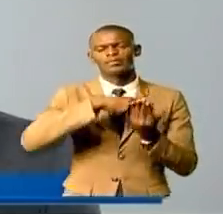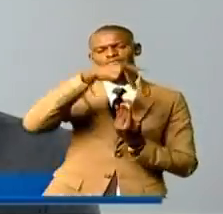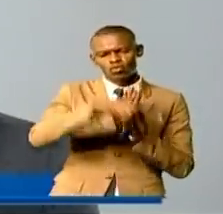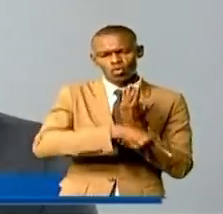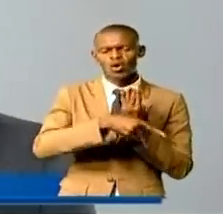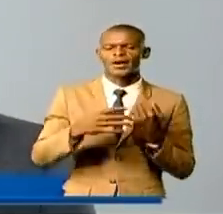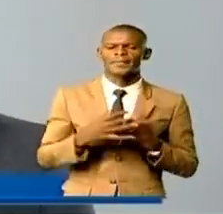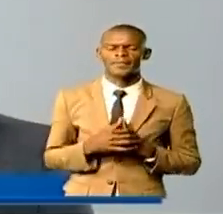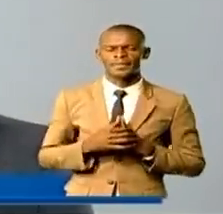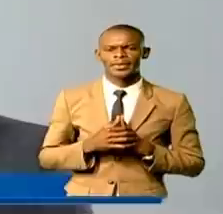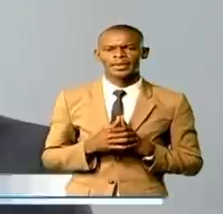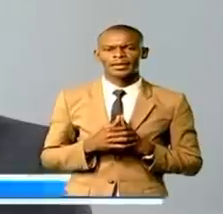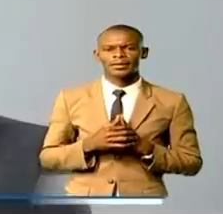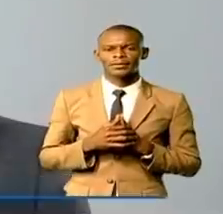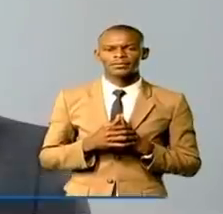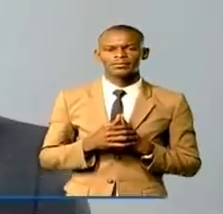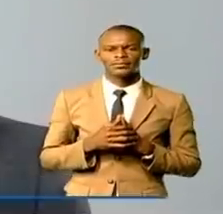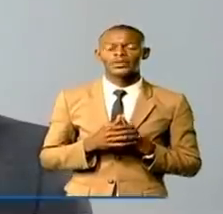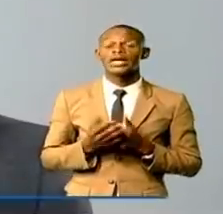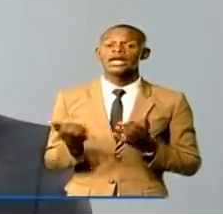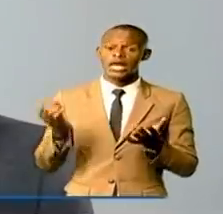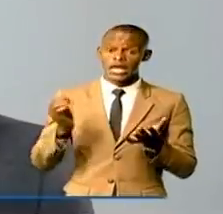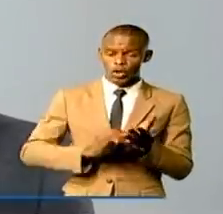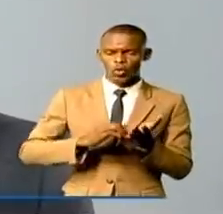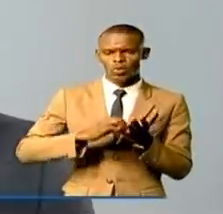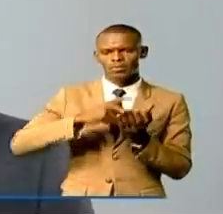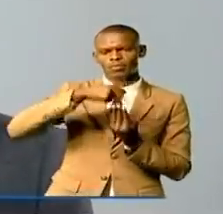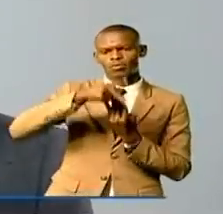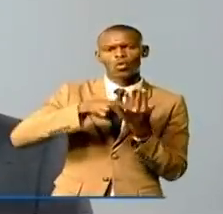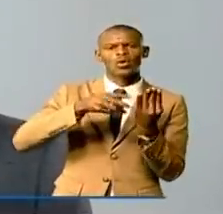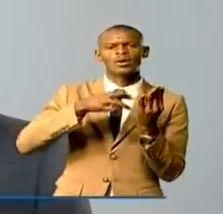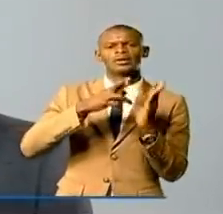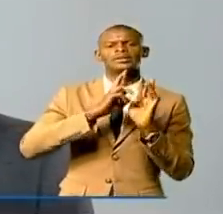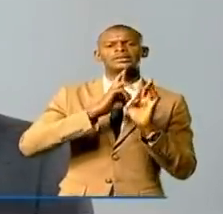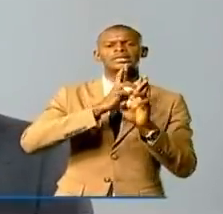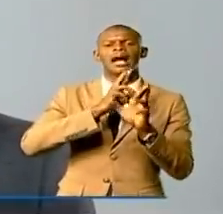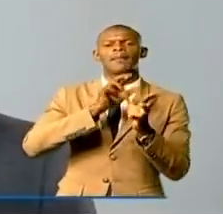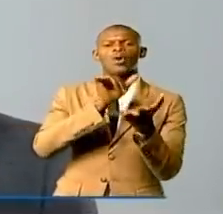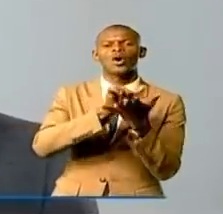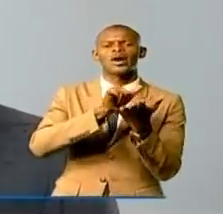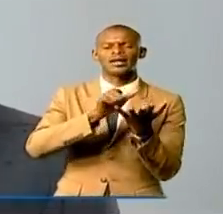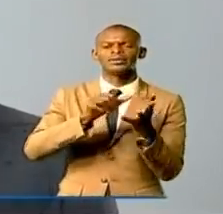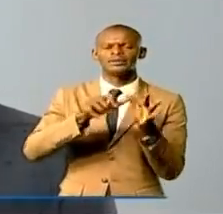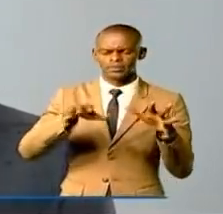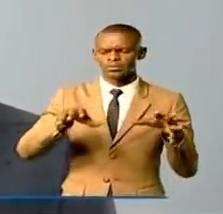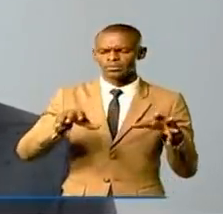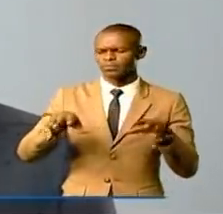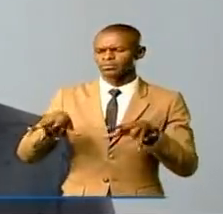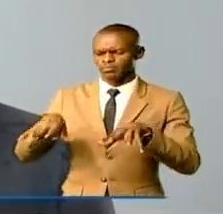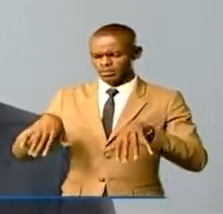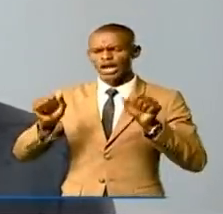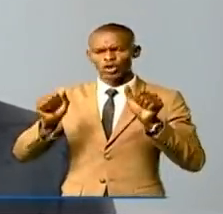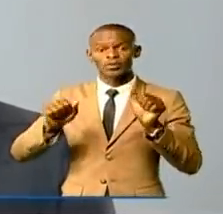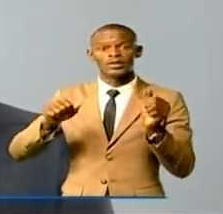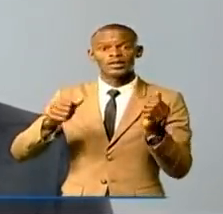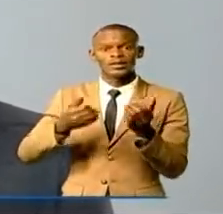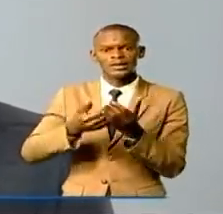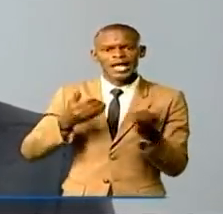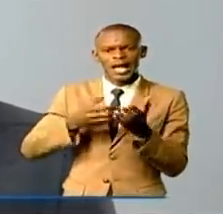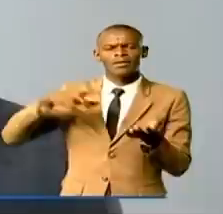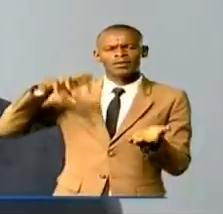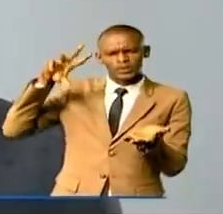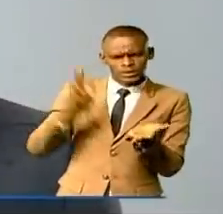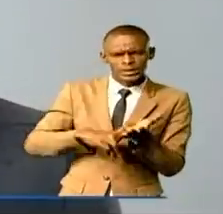aussi la validation de ce rapport-là en présence de toutes les parties prenantes. Et le gouvernement congolais aura un